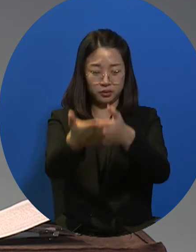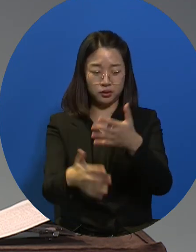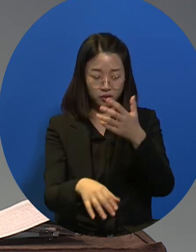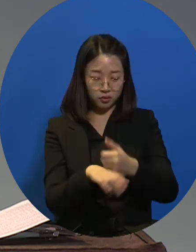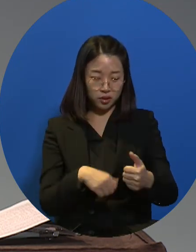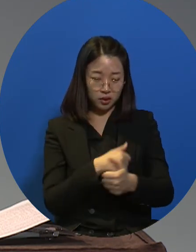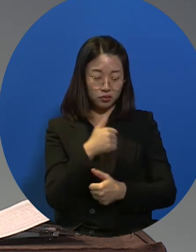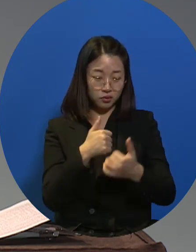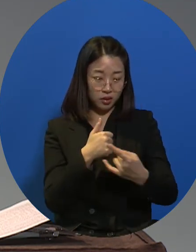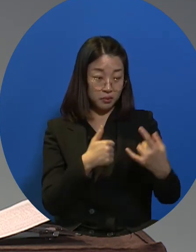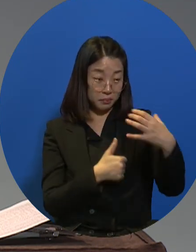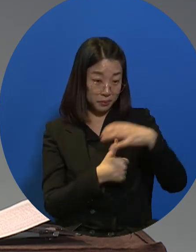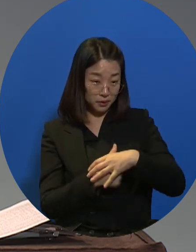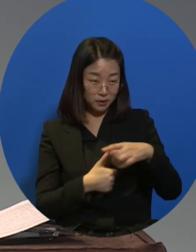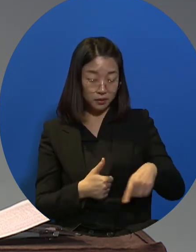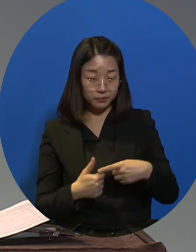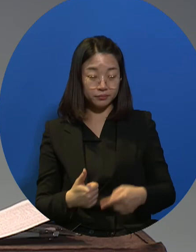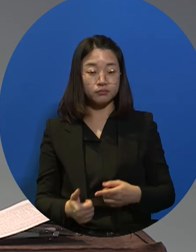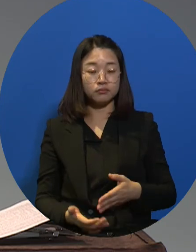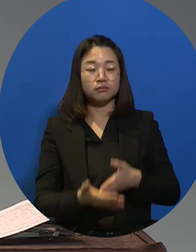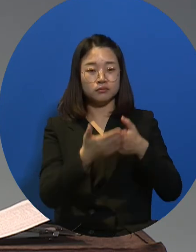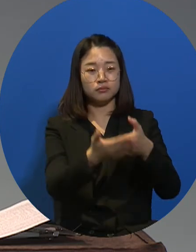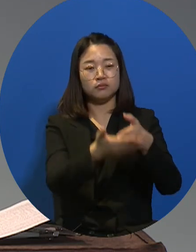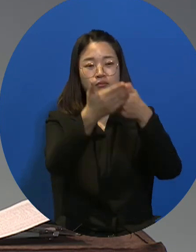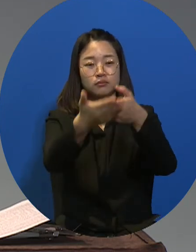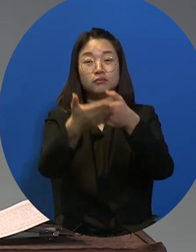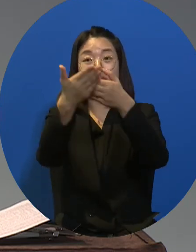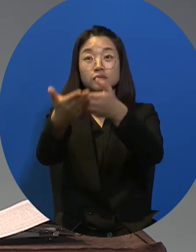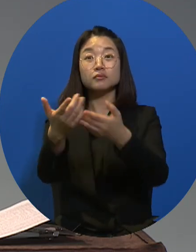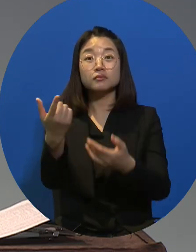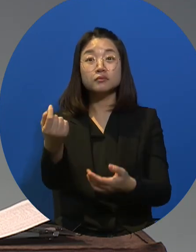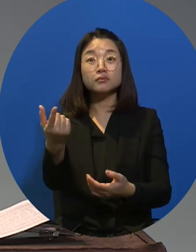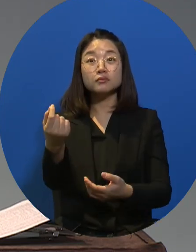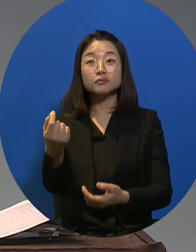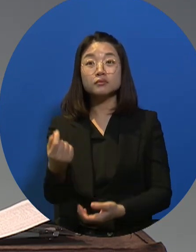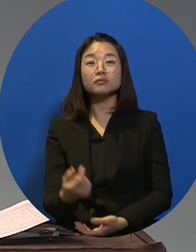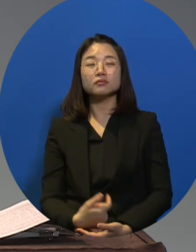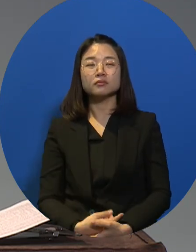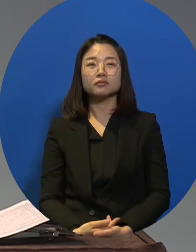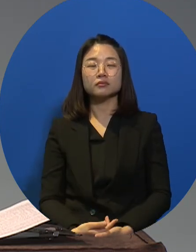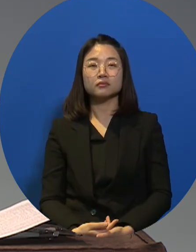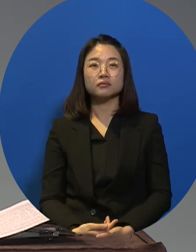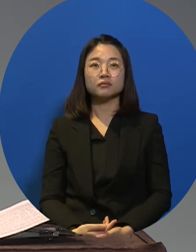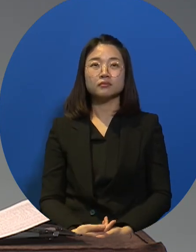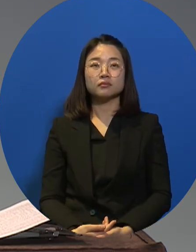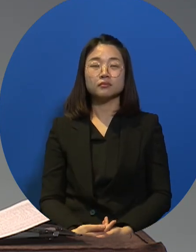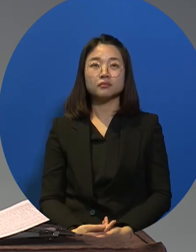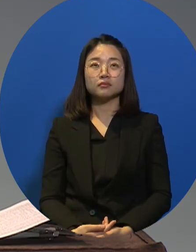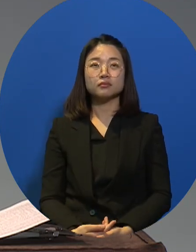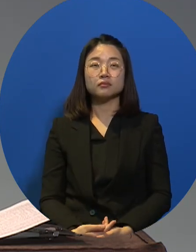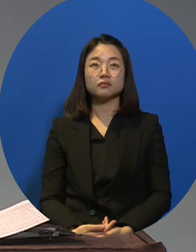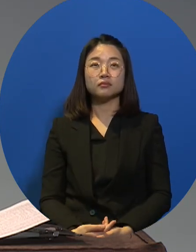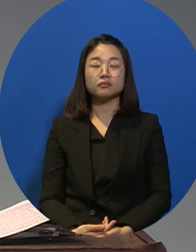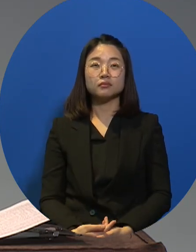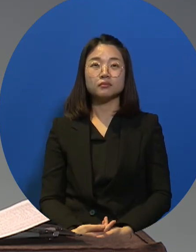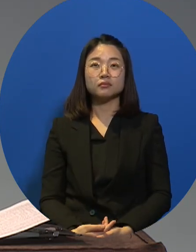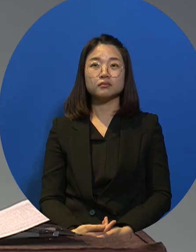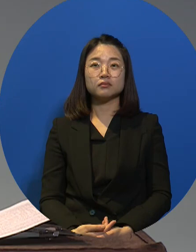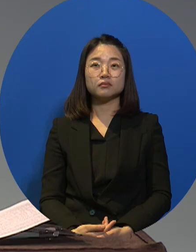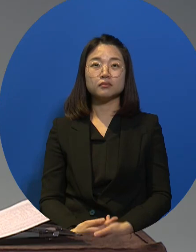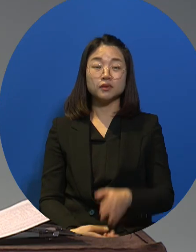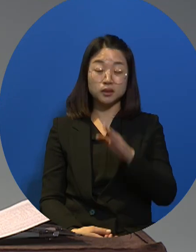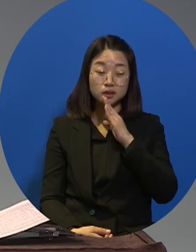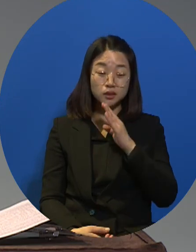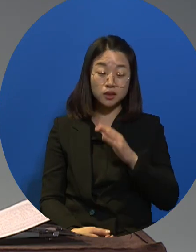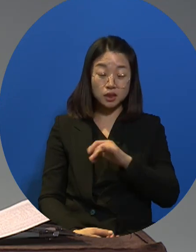가는 경우도 많은 것으로 알고 있습니다. 그런데 실제로